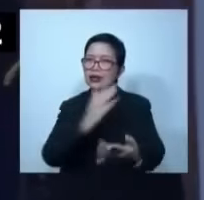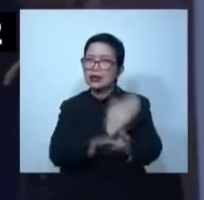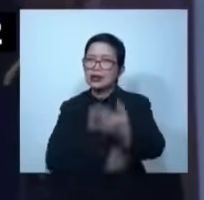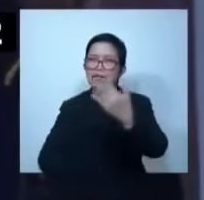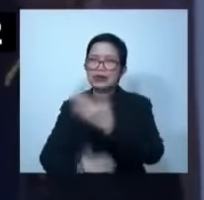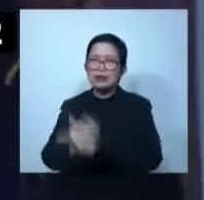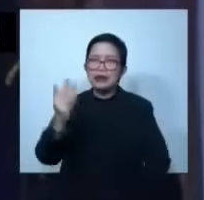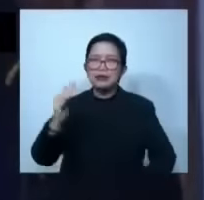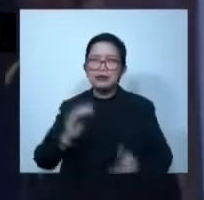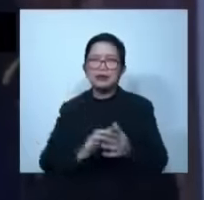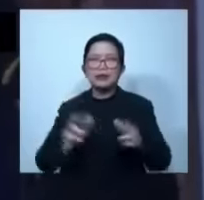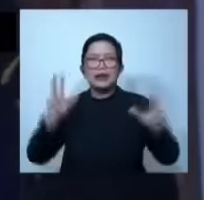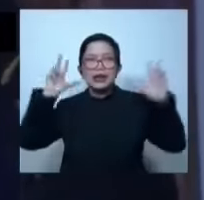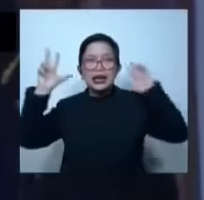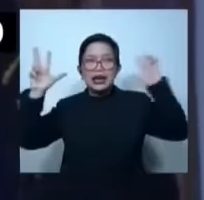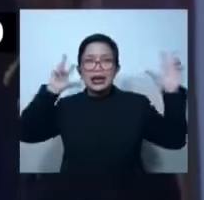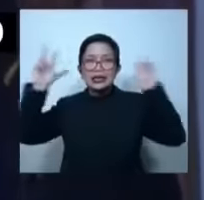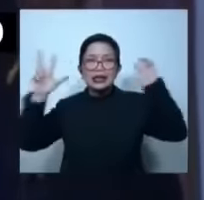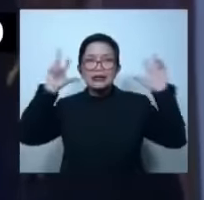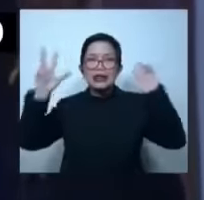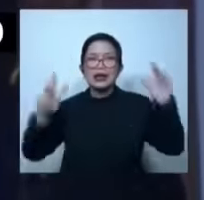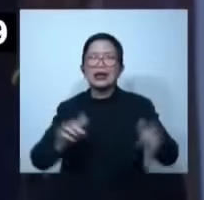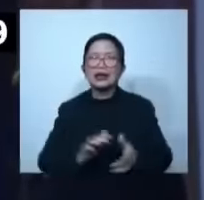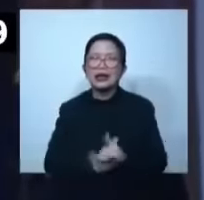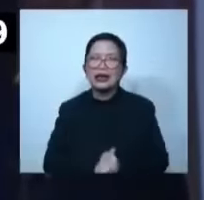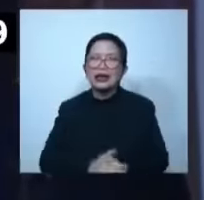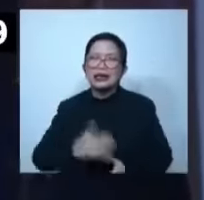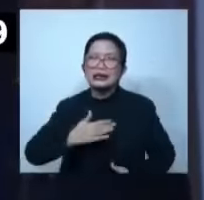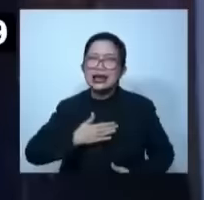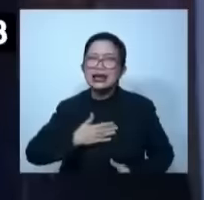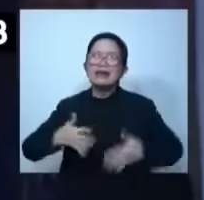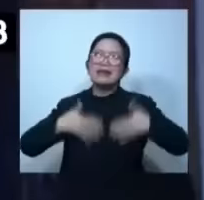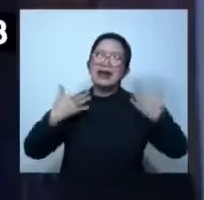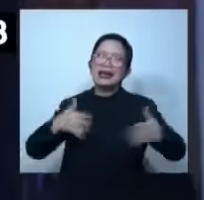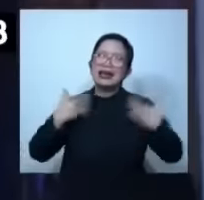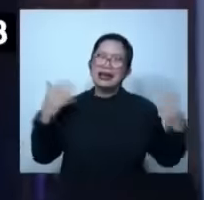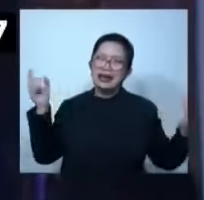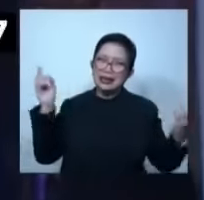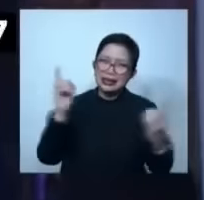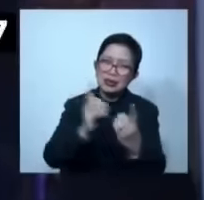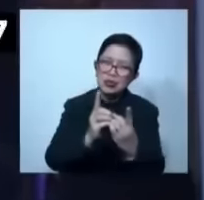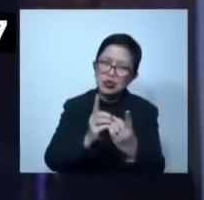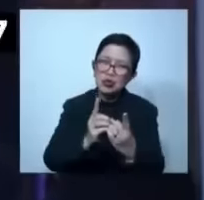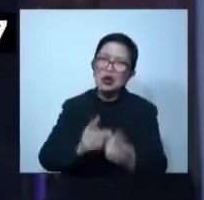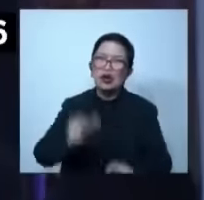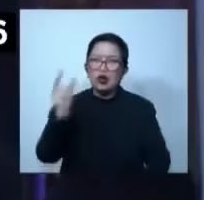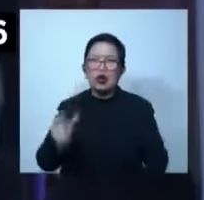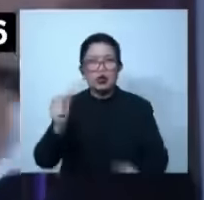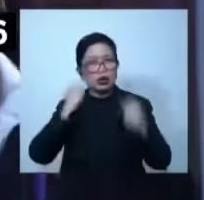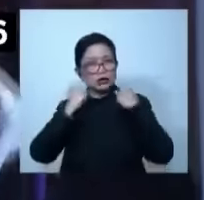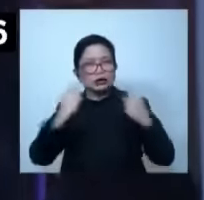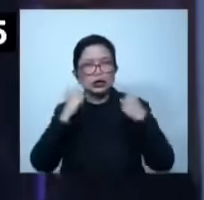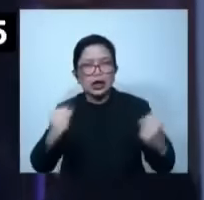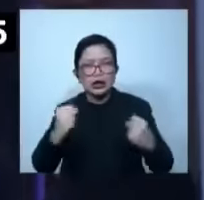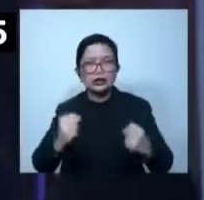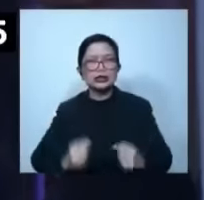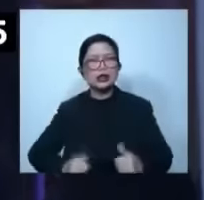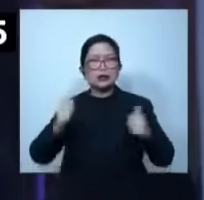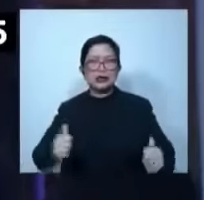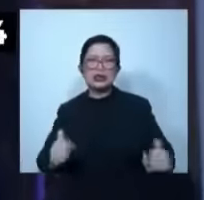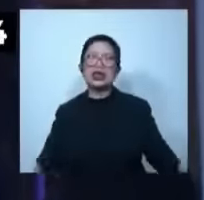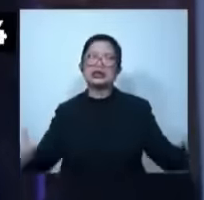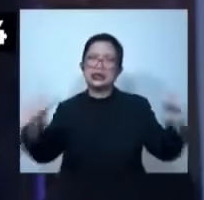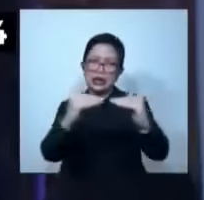NTB. Betapa bahagianya saya karena ketemu dengan orang yang berjuang dengan keras agar dia bisa